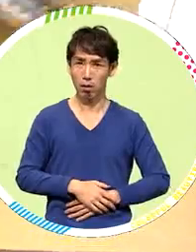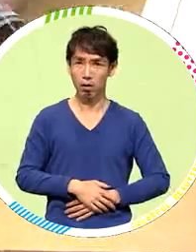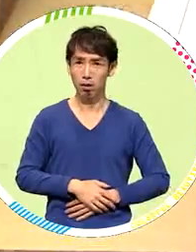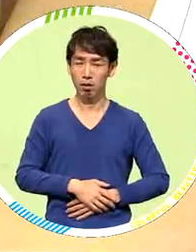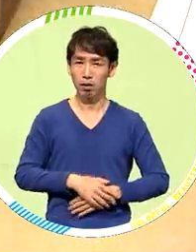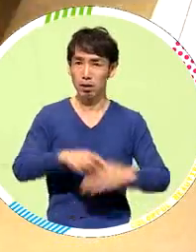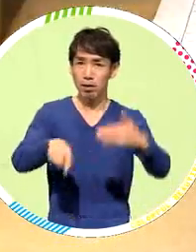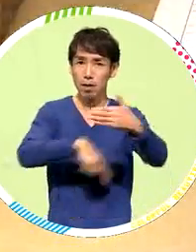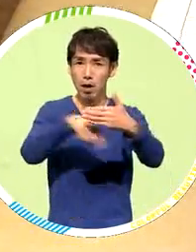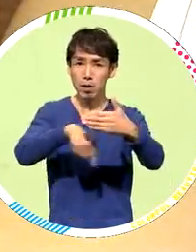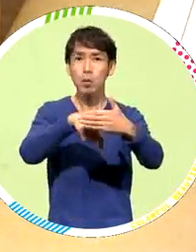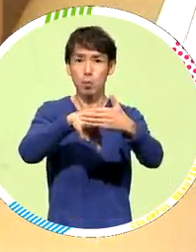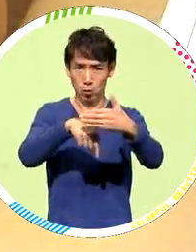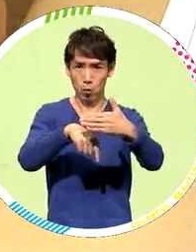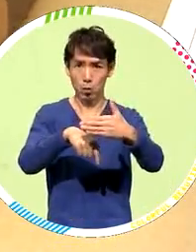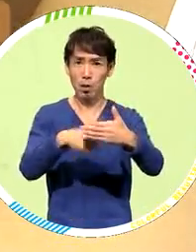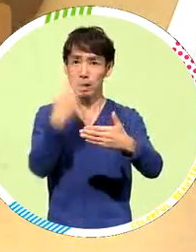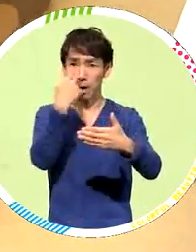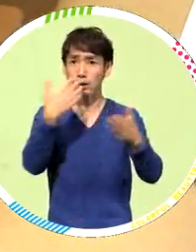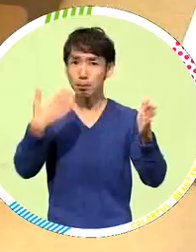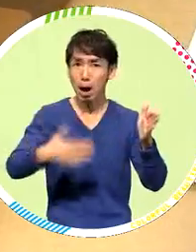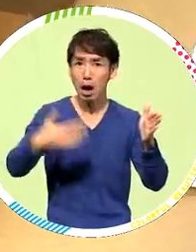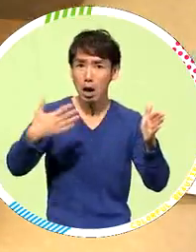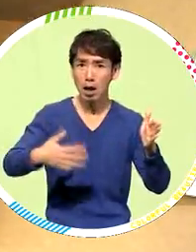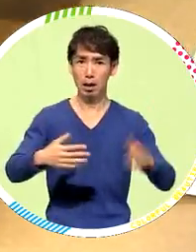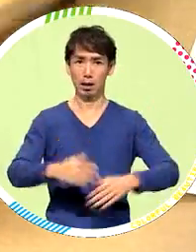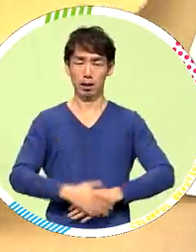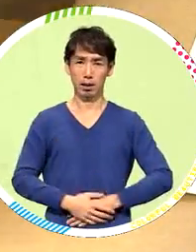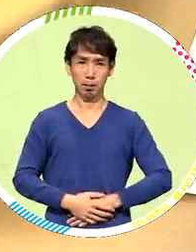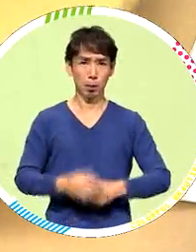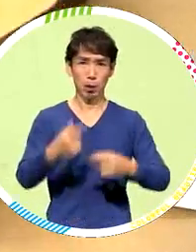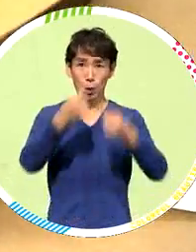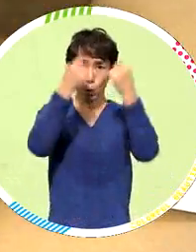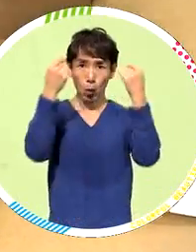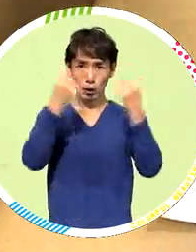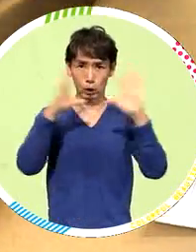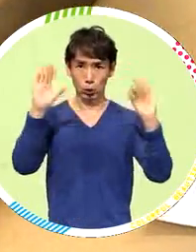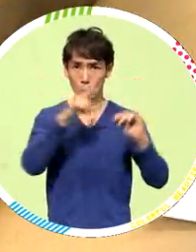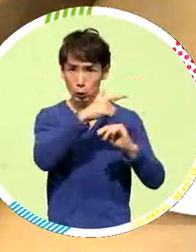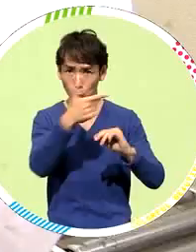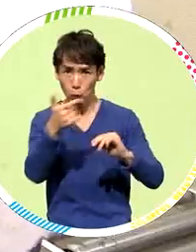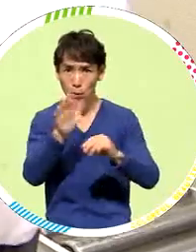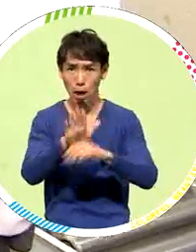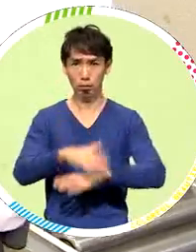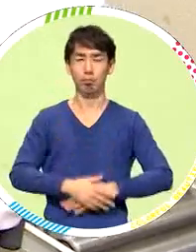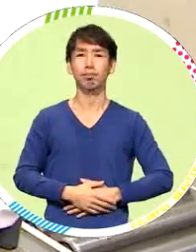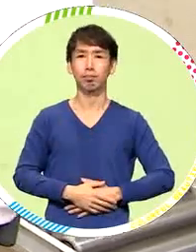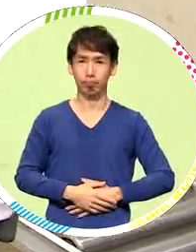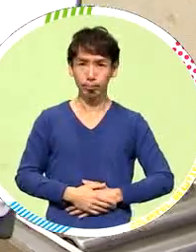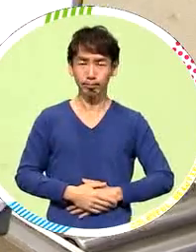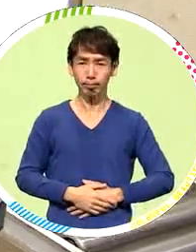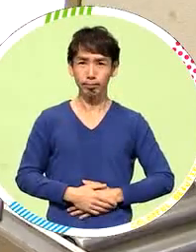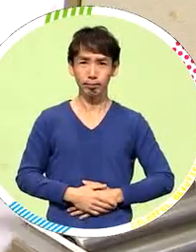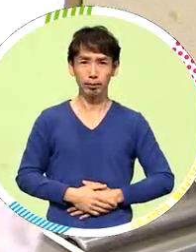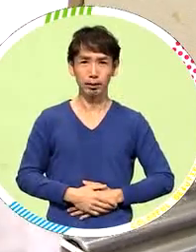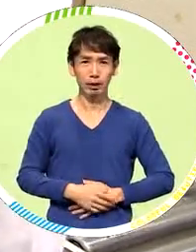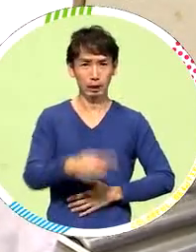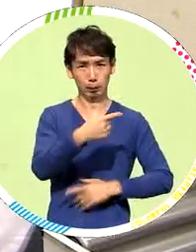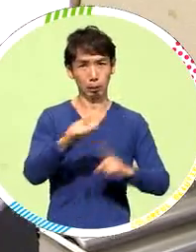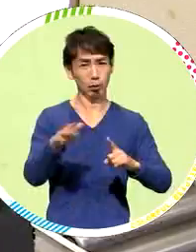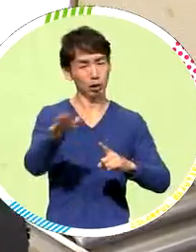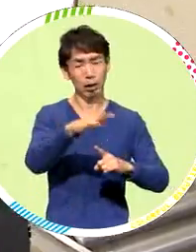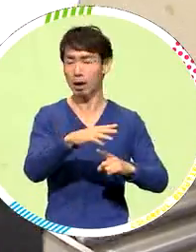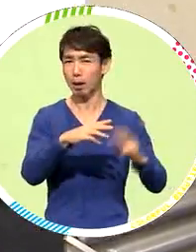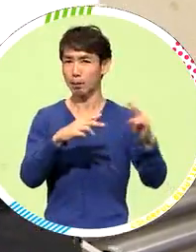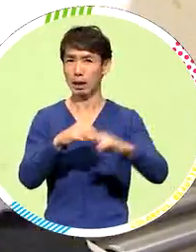中身が確認してないものですから個人情報ですといろいろなものがあるんでちょっとあのの方にお見せできませ